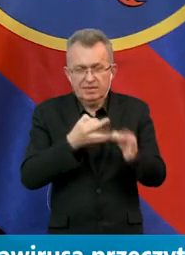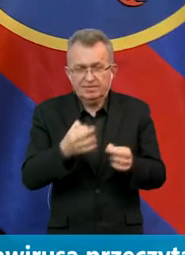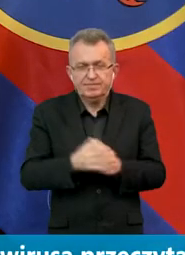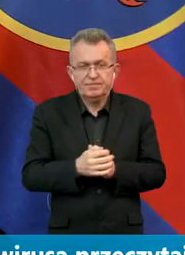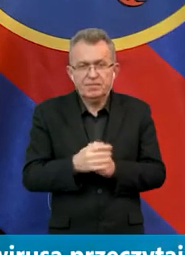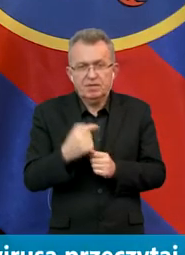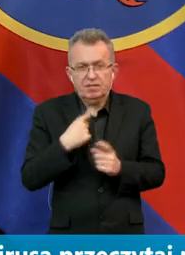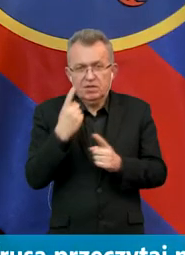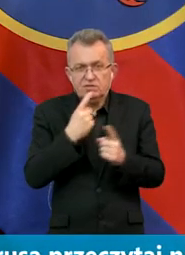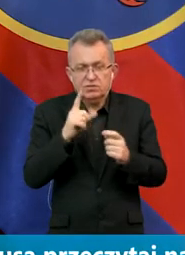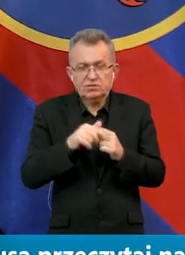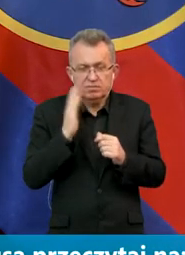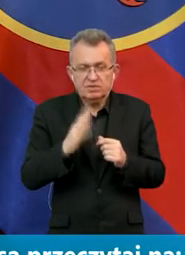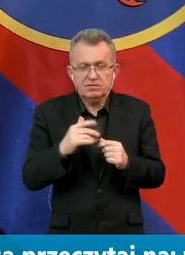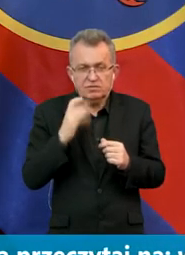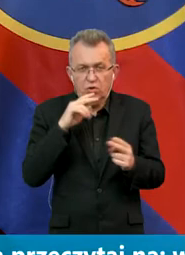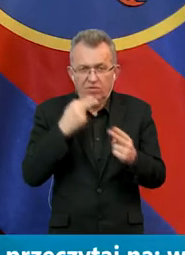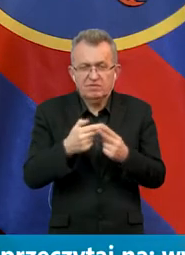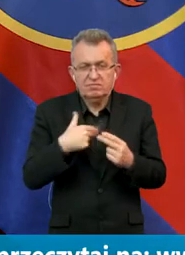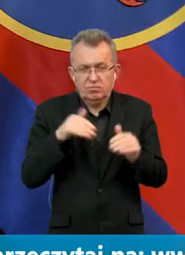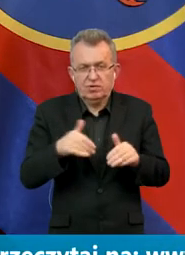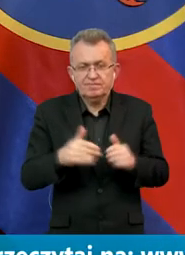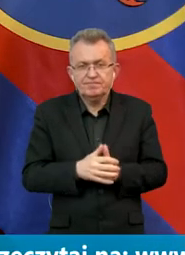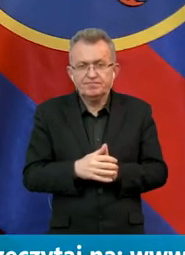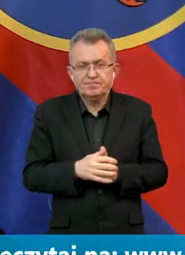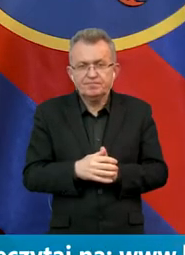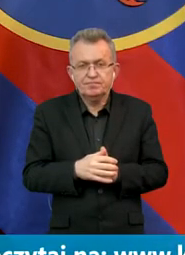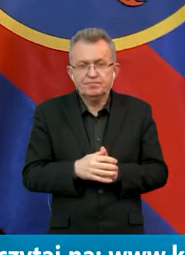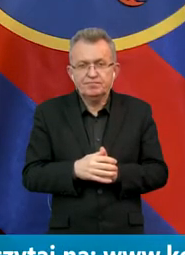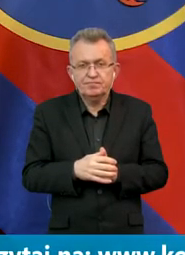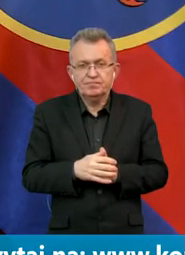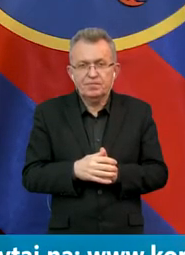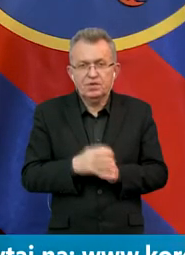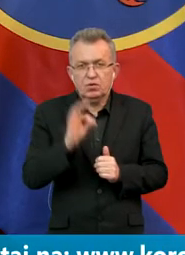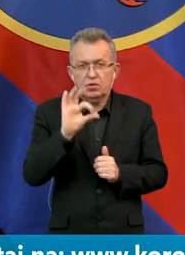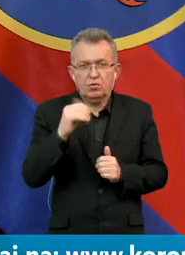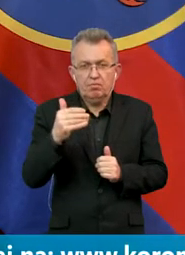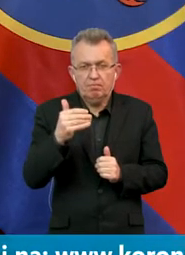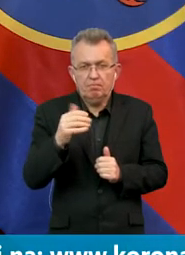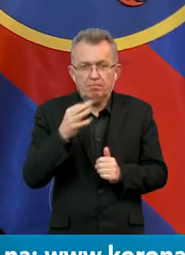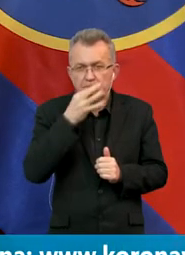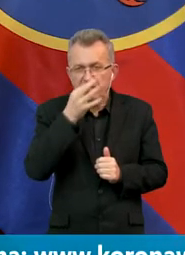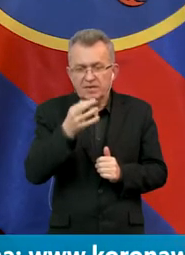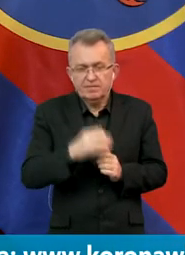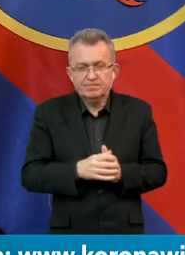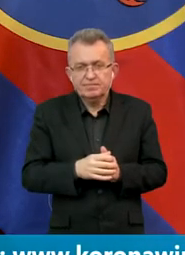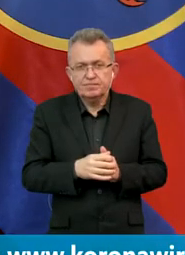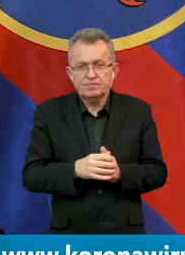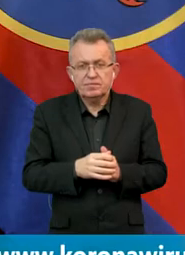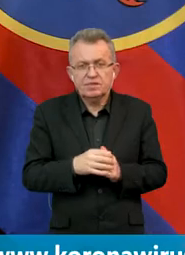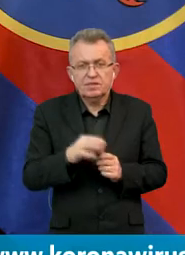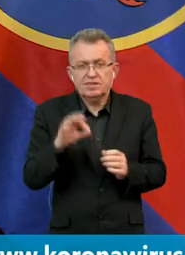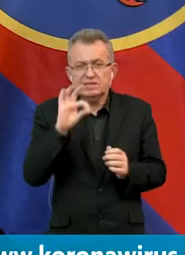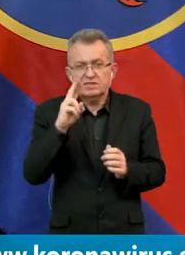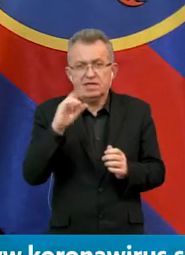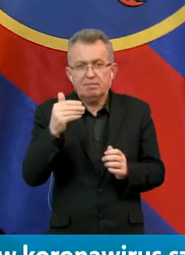że będę znał odpowiedzi przynajmniej na niektóre. Tom pyta tak. Pytanie odnośnie Skemki. Co